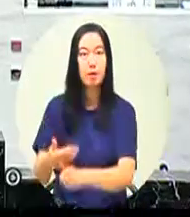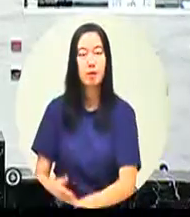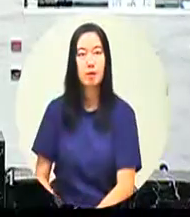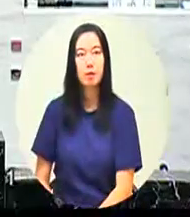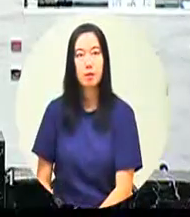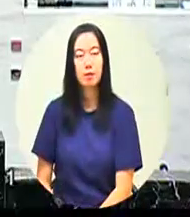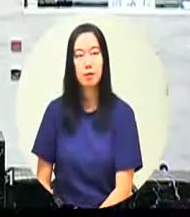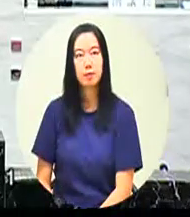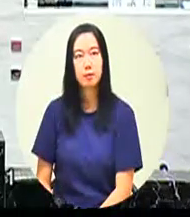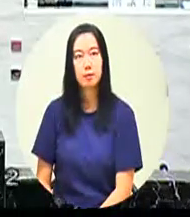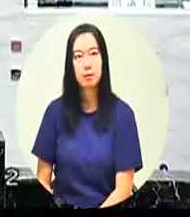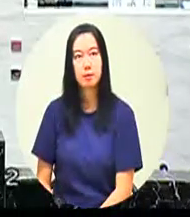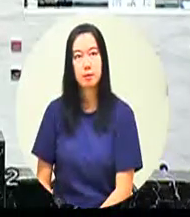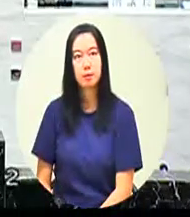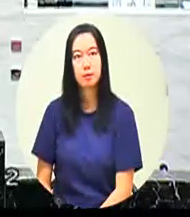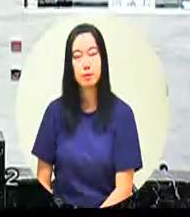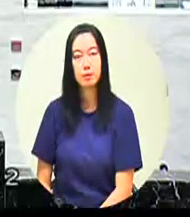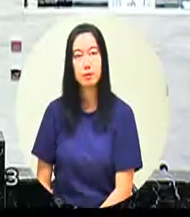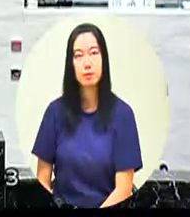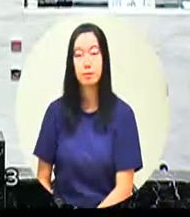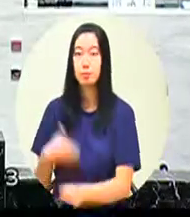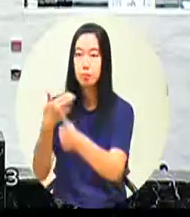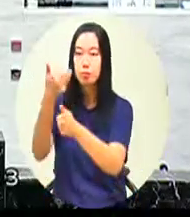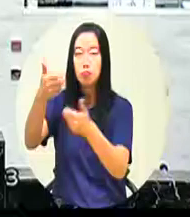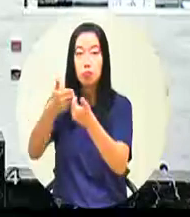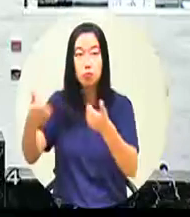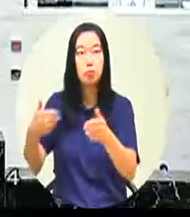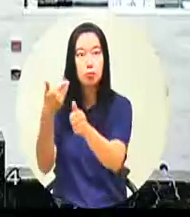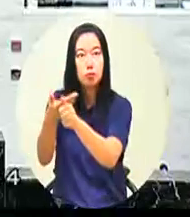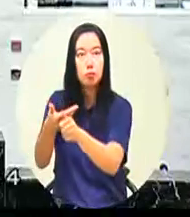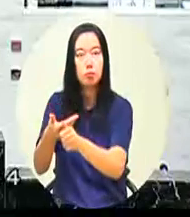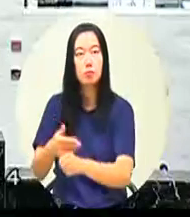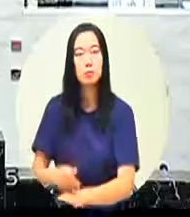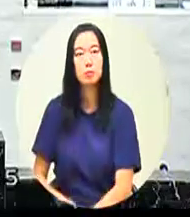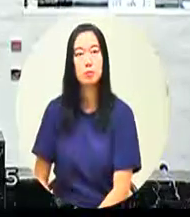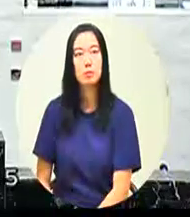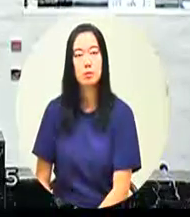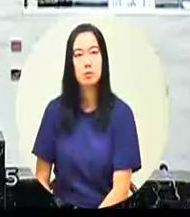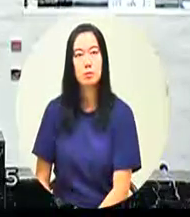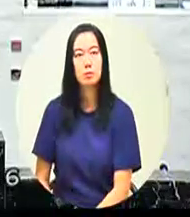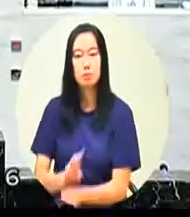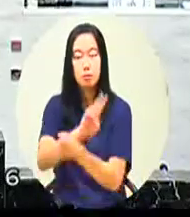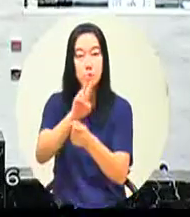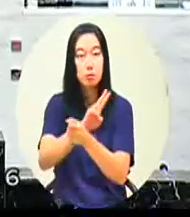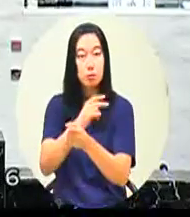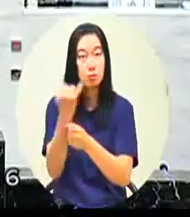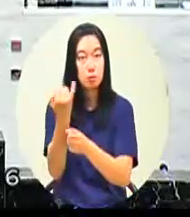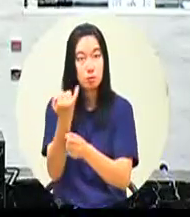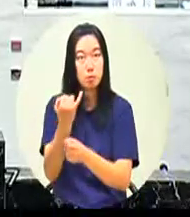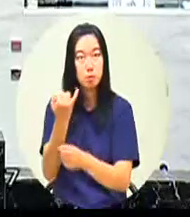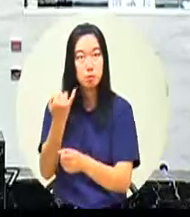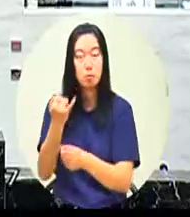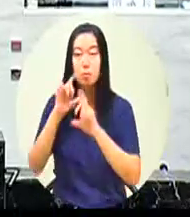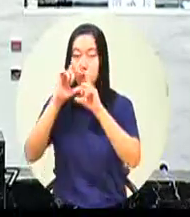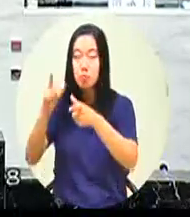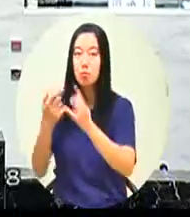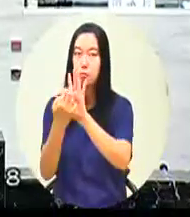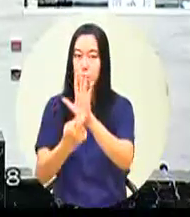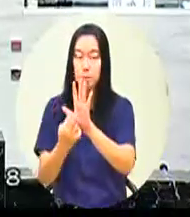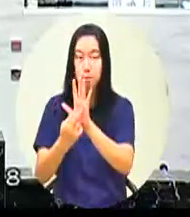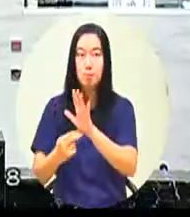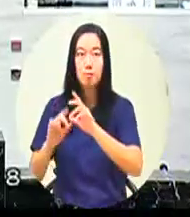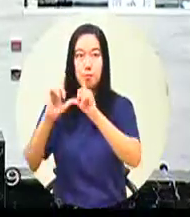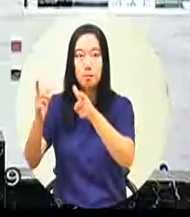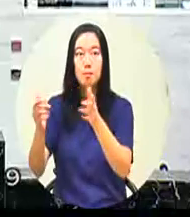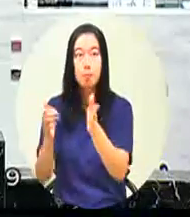给。9分钟，再给9分钟完了以后，就要把林婉容所提议的答那个回应完了，